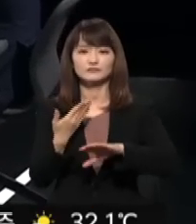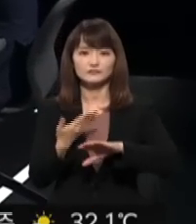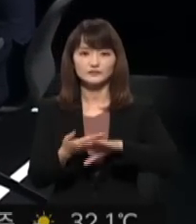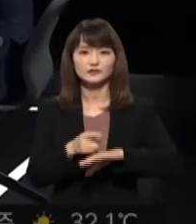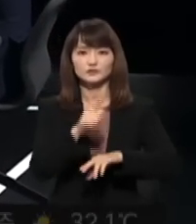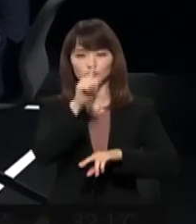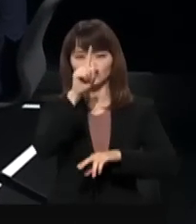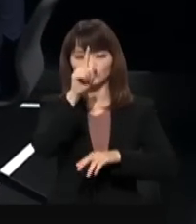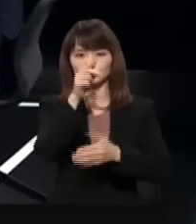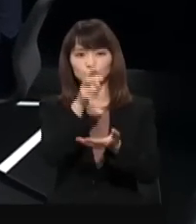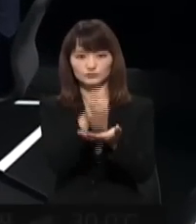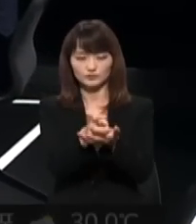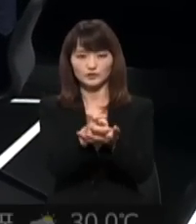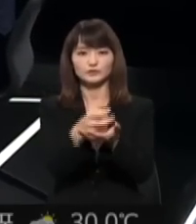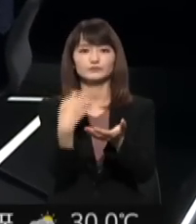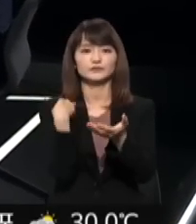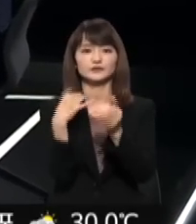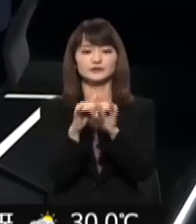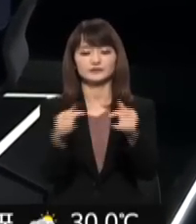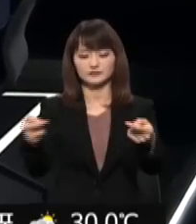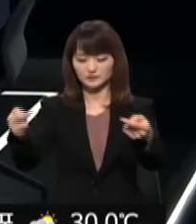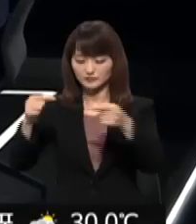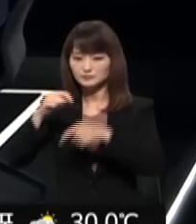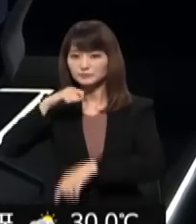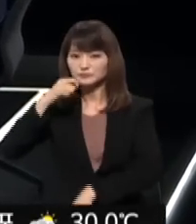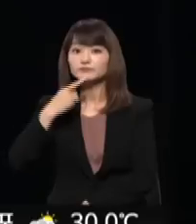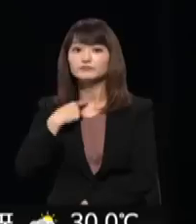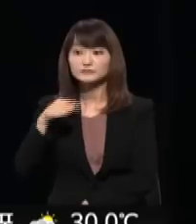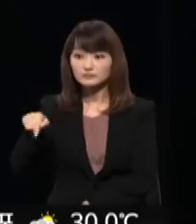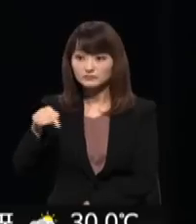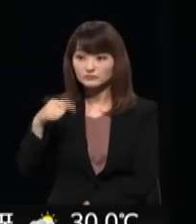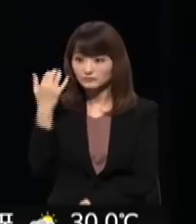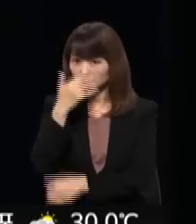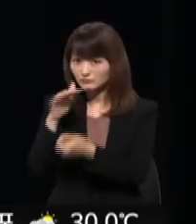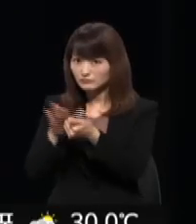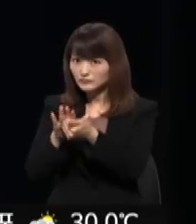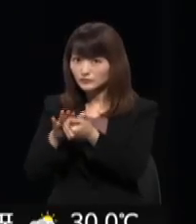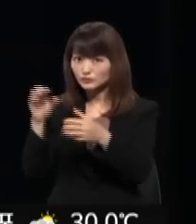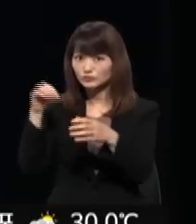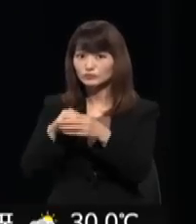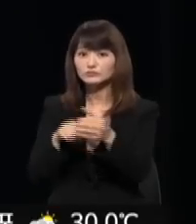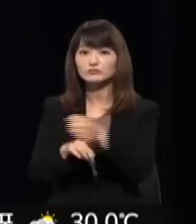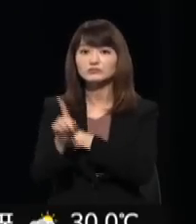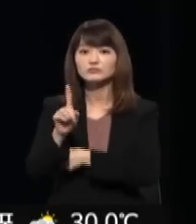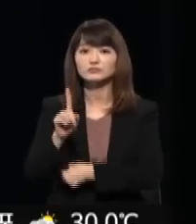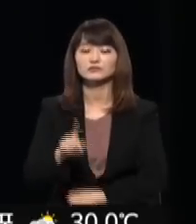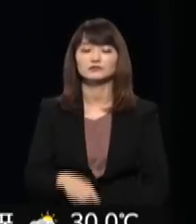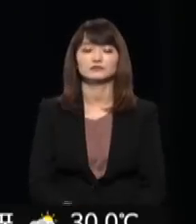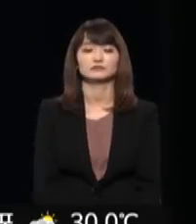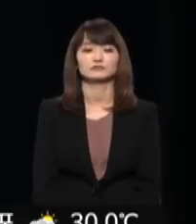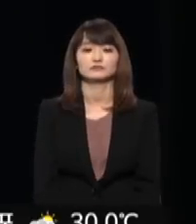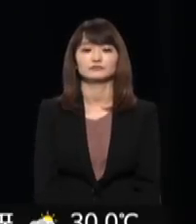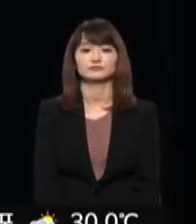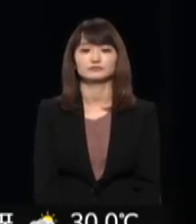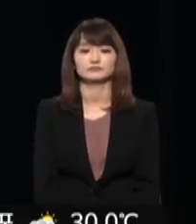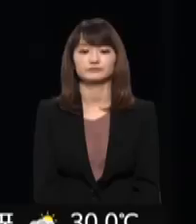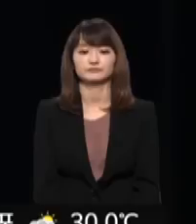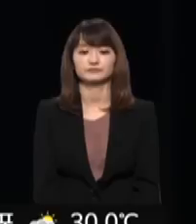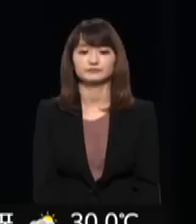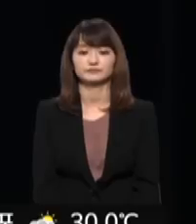다른 높은 법관 여러 명이 같이 먹은 적이 있는데 이게 무슨 접대라고 집어넣었냐 그런게 또 이준석 대표 측의